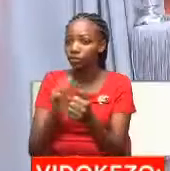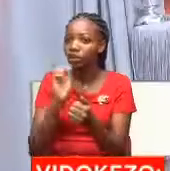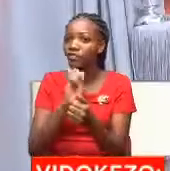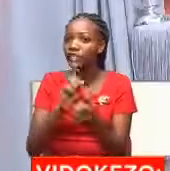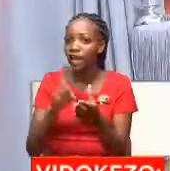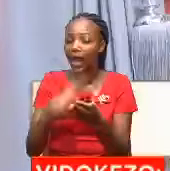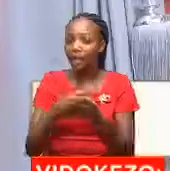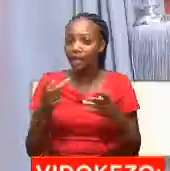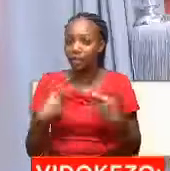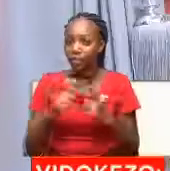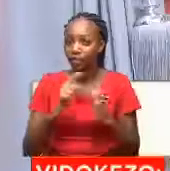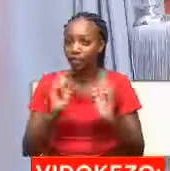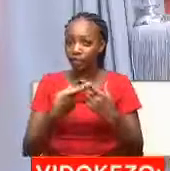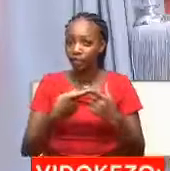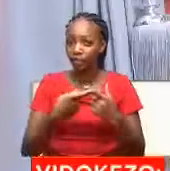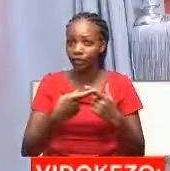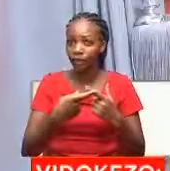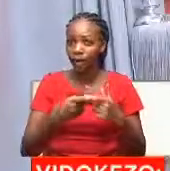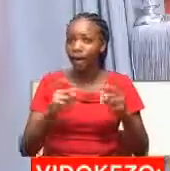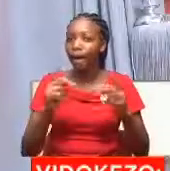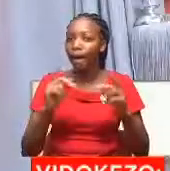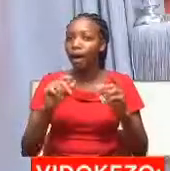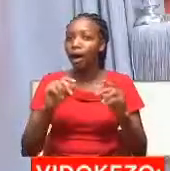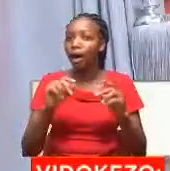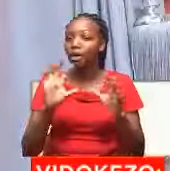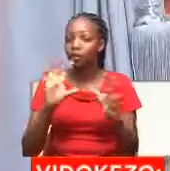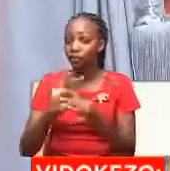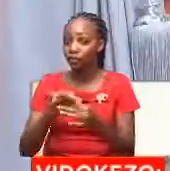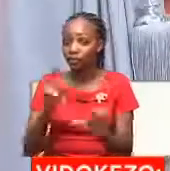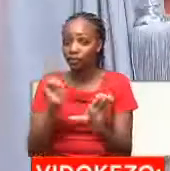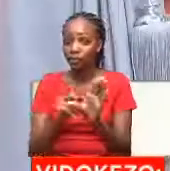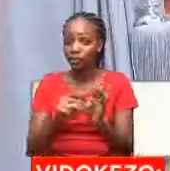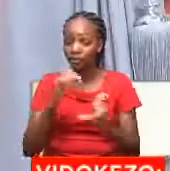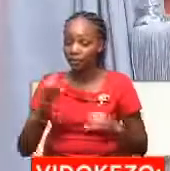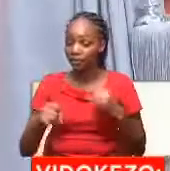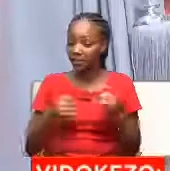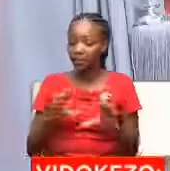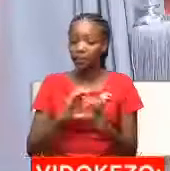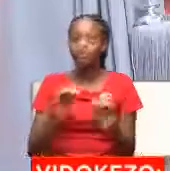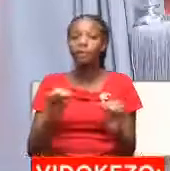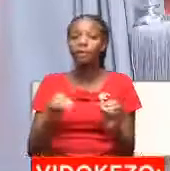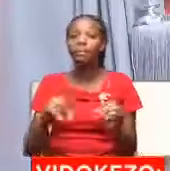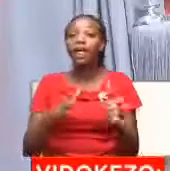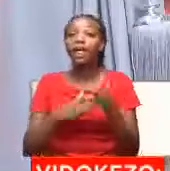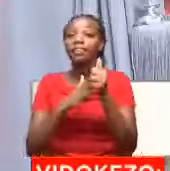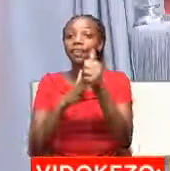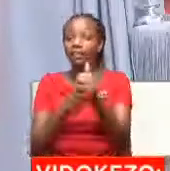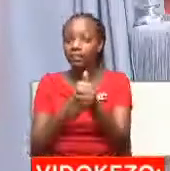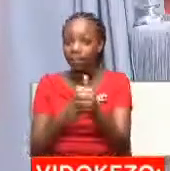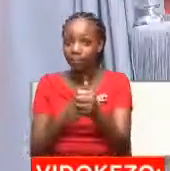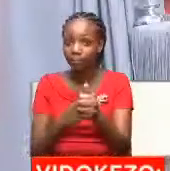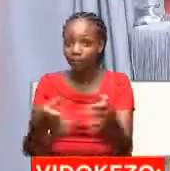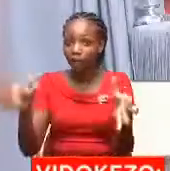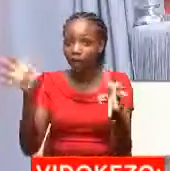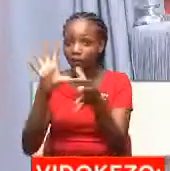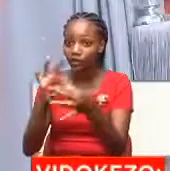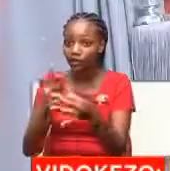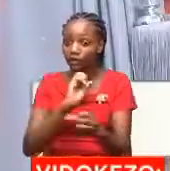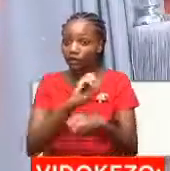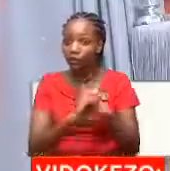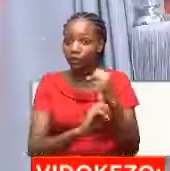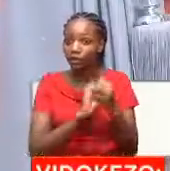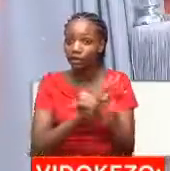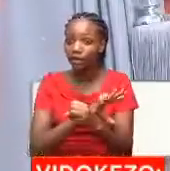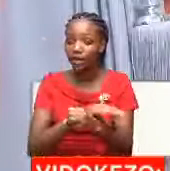watu wa tabaka mbalimbali wakikosa kuhusishwa na sanaa. Akizungumza kwenye mkutano huo, mkurugenzi mkuu wa tume inayodhibiti filamu